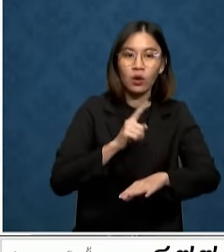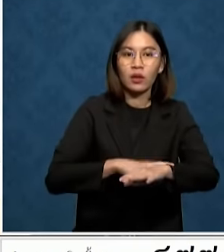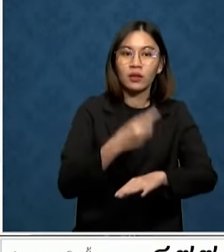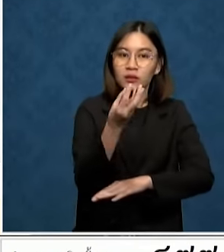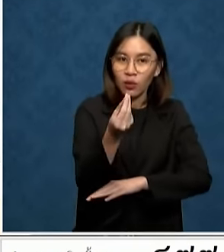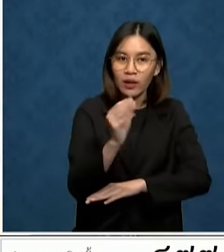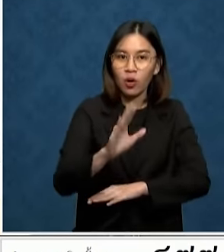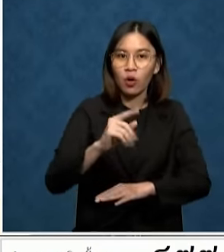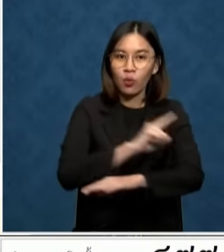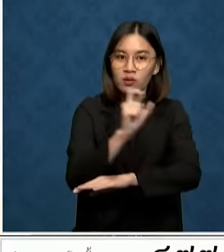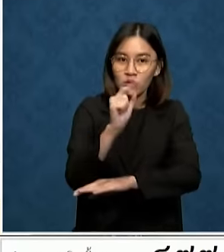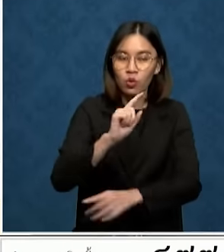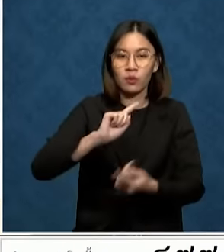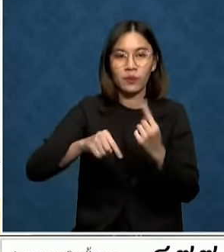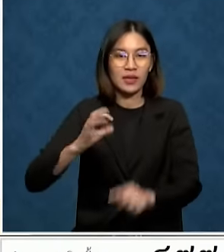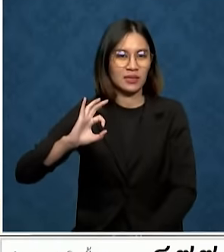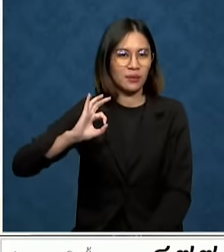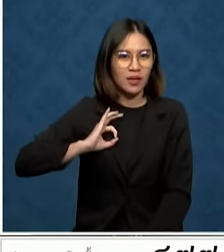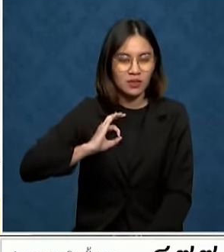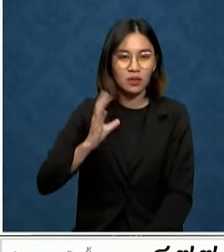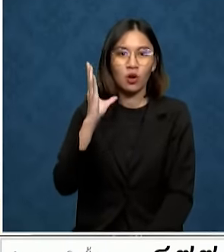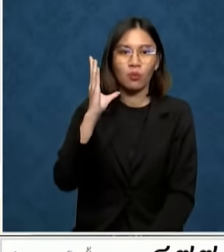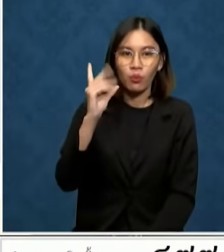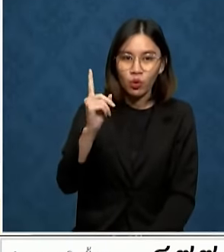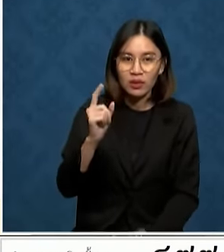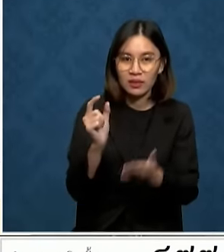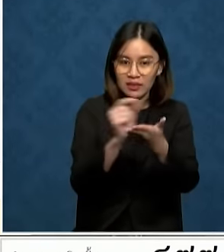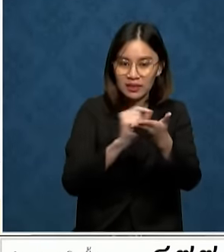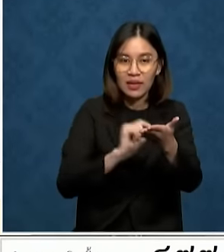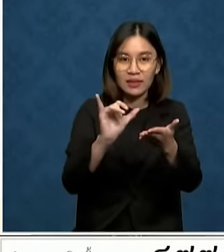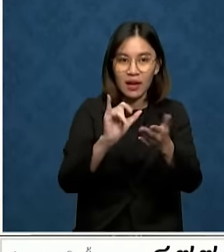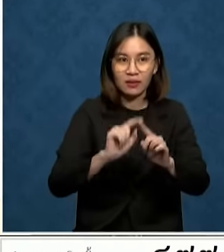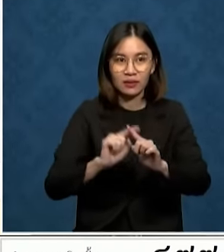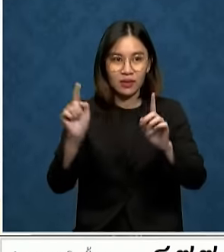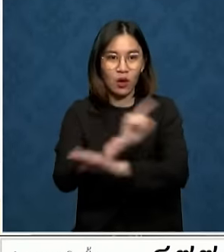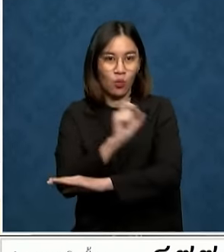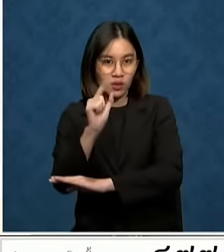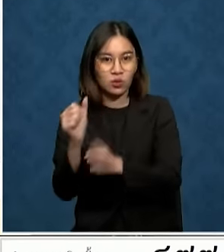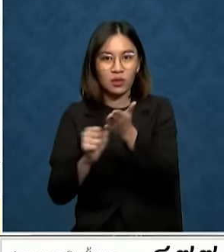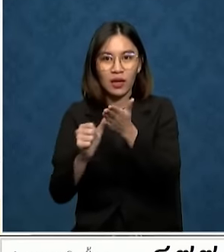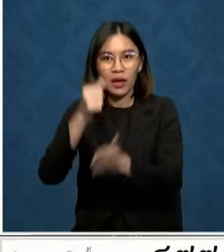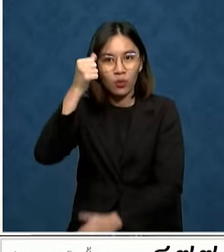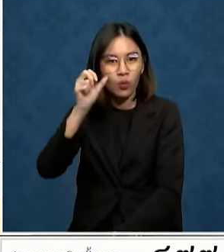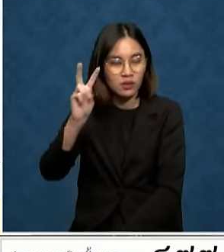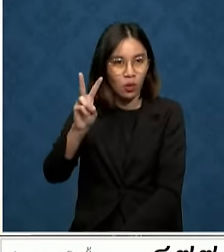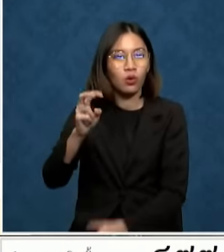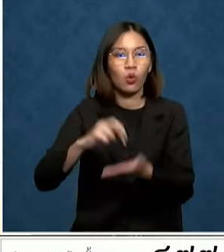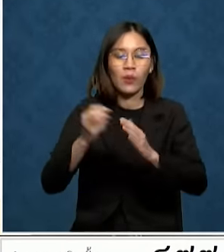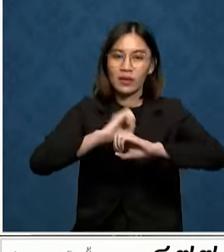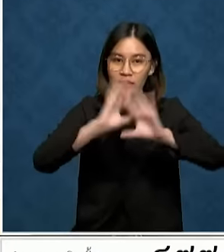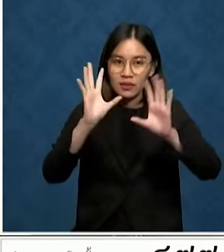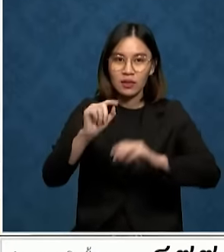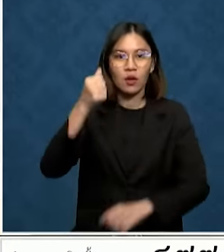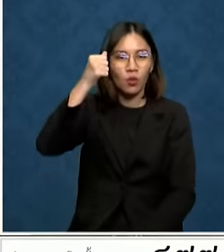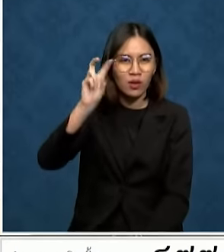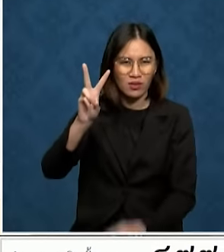ง โวัสุขเพื่อวามเพอนสมาชิที่ให่านยไมได้เขียนแต่ท่านตองมาเขีนอุสุที่แบรยตติ 2 วันกจะได้ชดเจนว่า